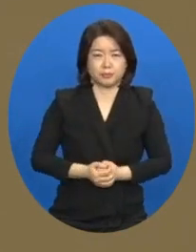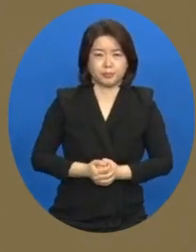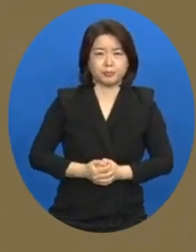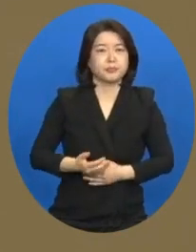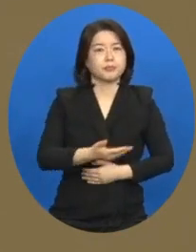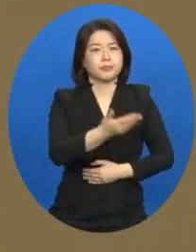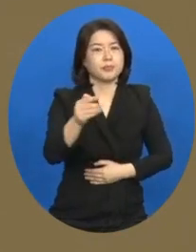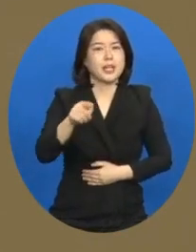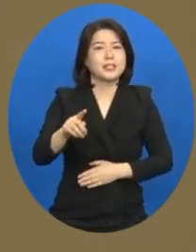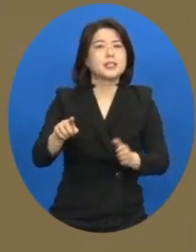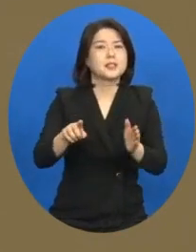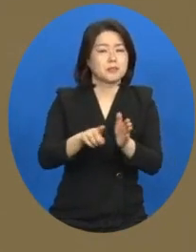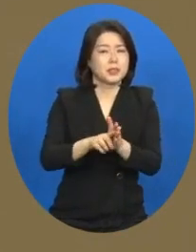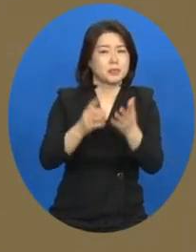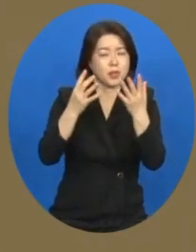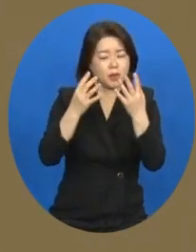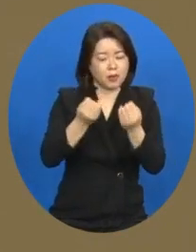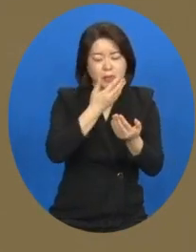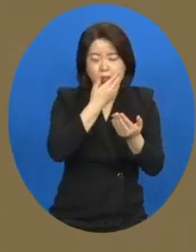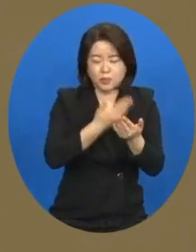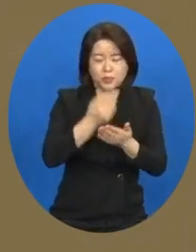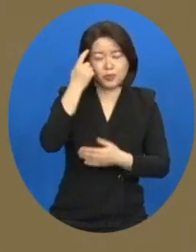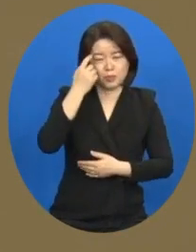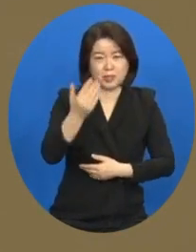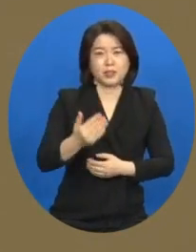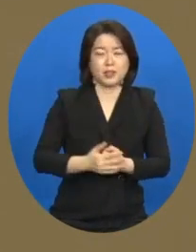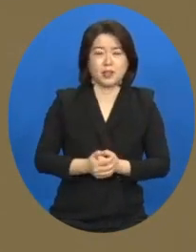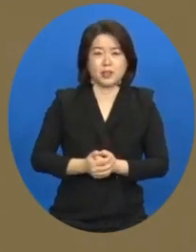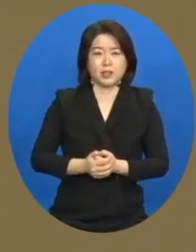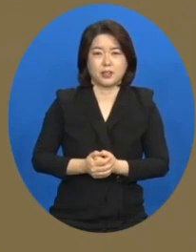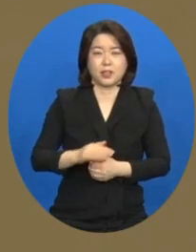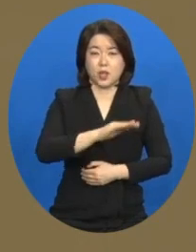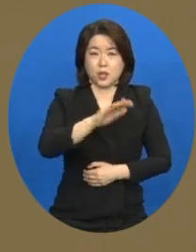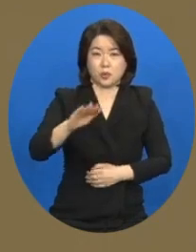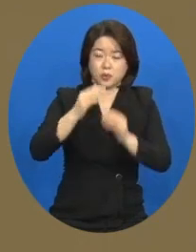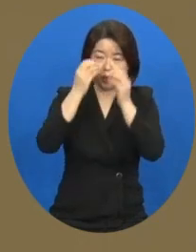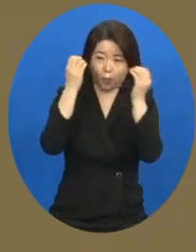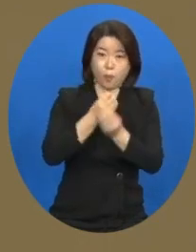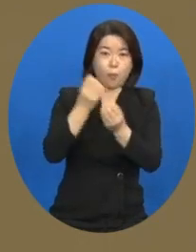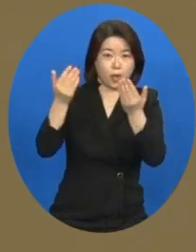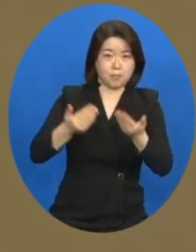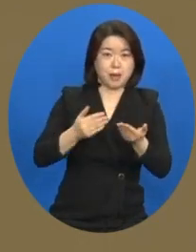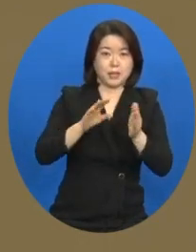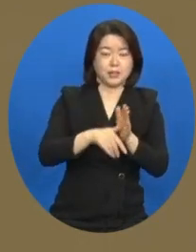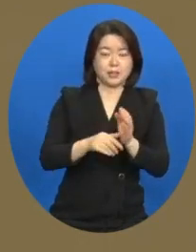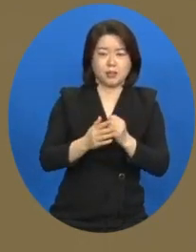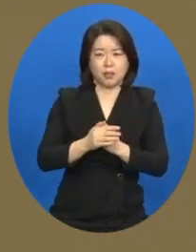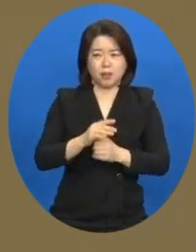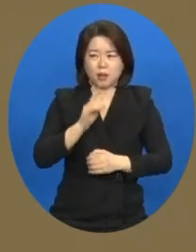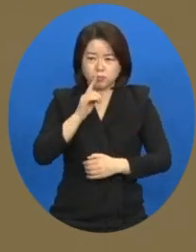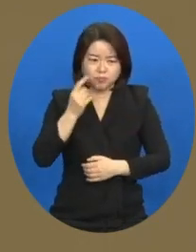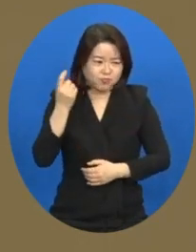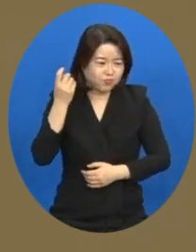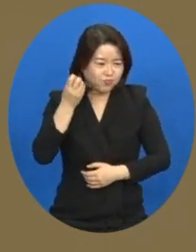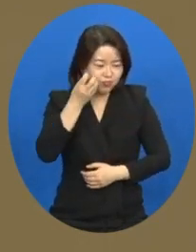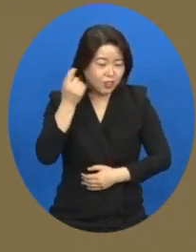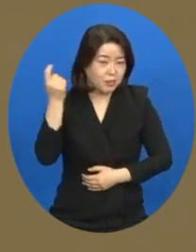여러분, 이 믿음이 얼마나 중요한지. 우리도 오해받을 때, 말도 안 되는 말을 들을 때